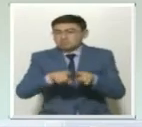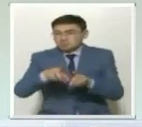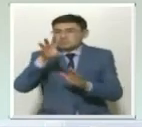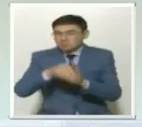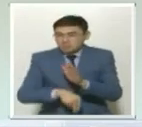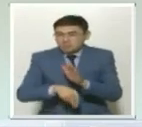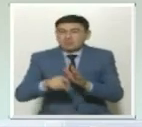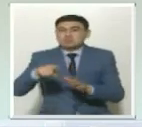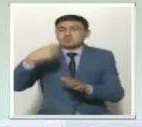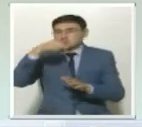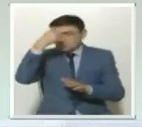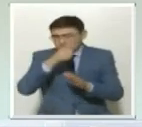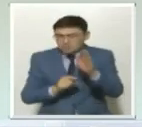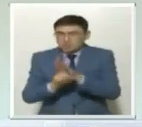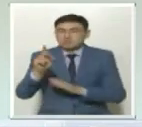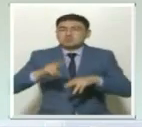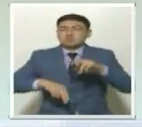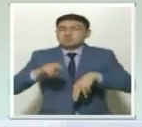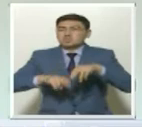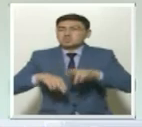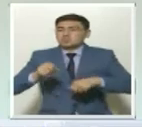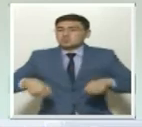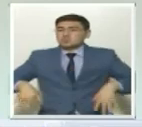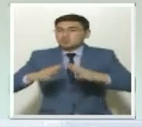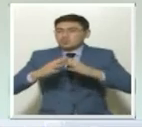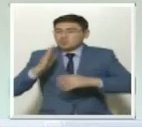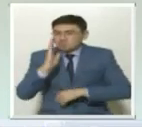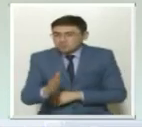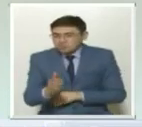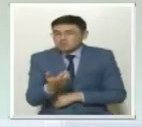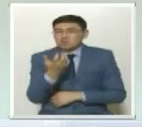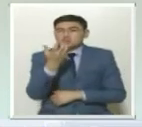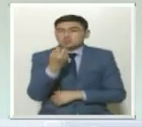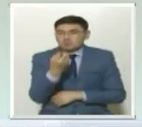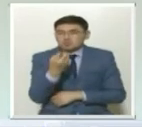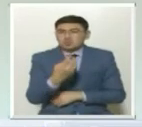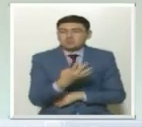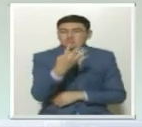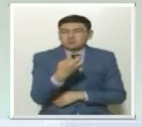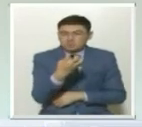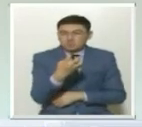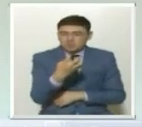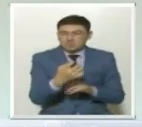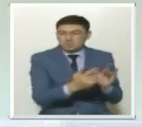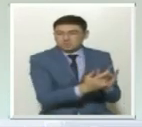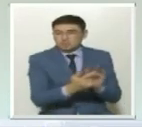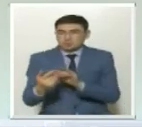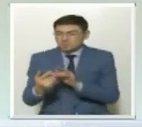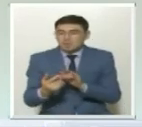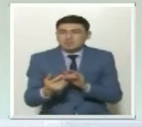несі басталады, құрылысы басталады. Сосын жалпы 400 орындық көп